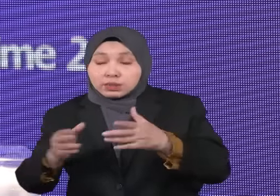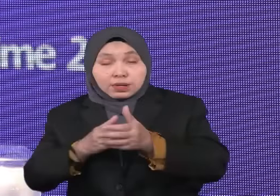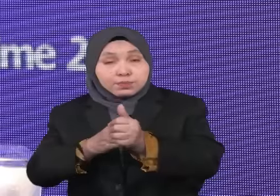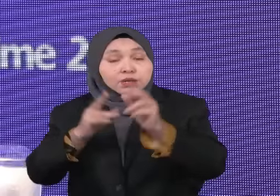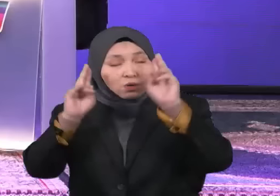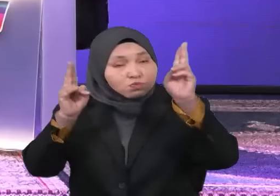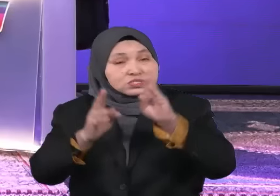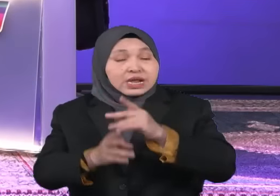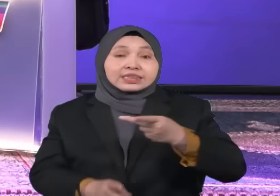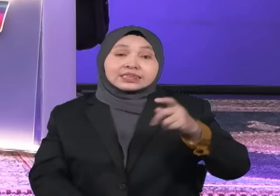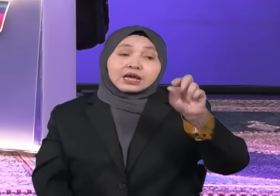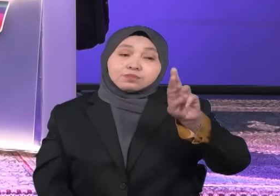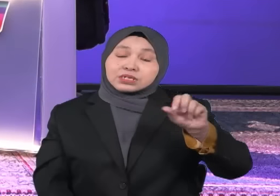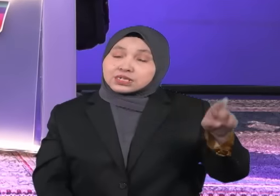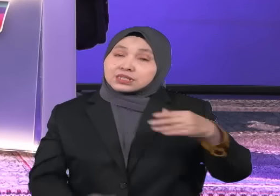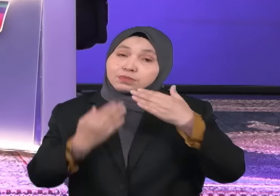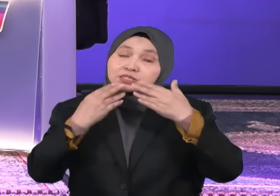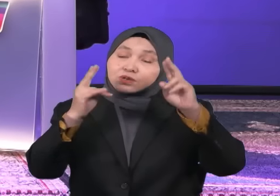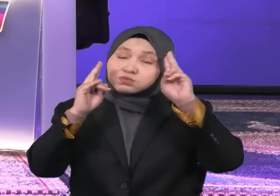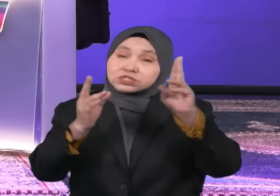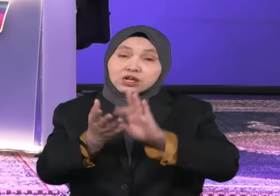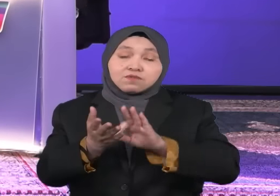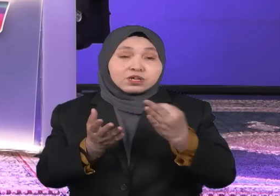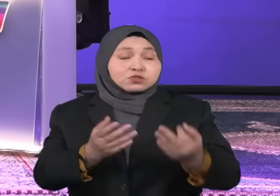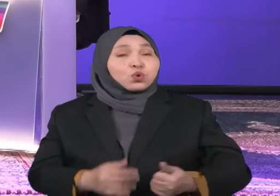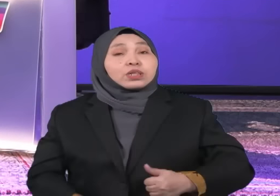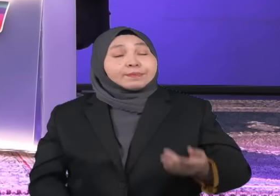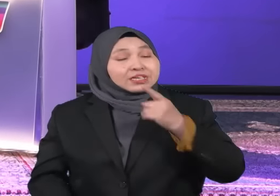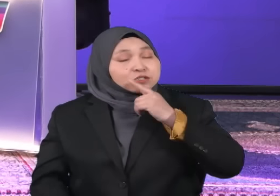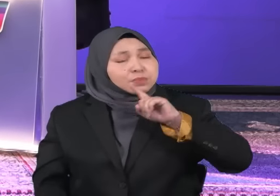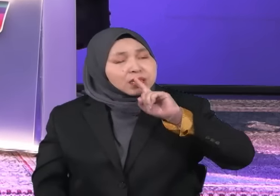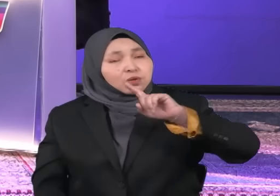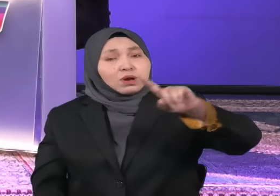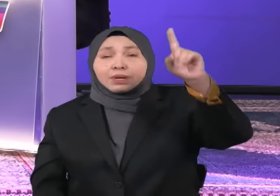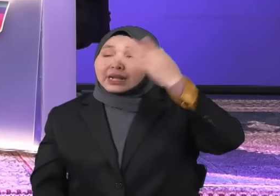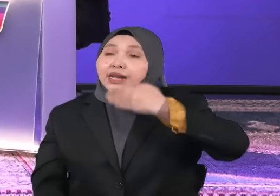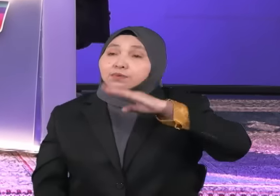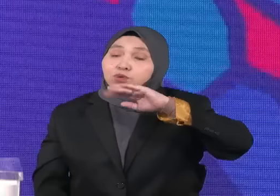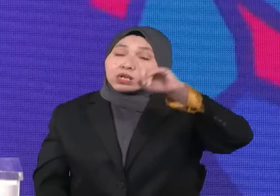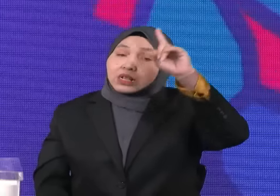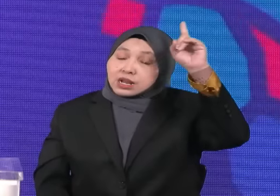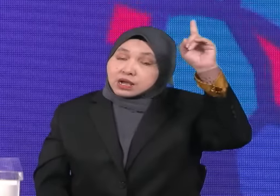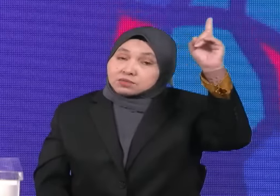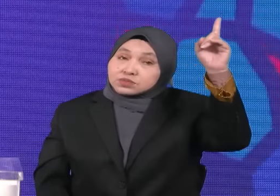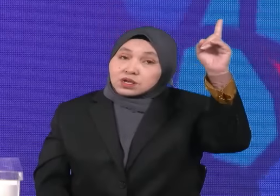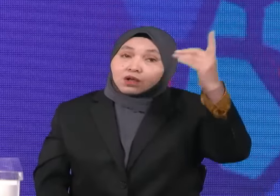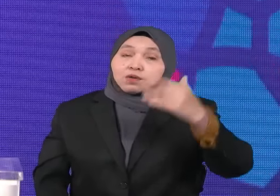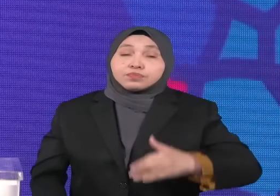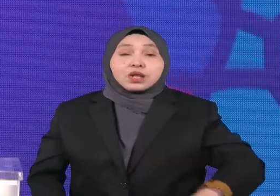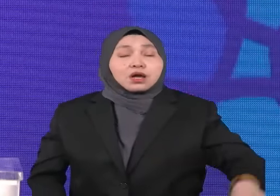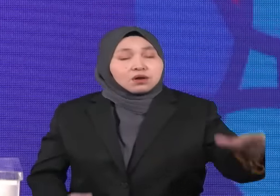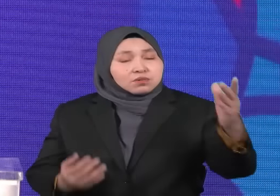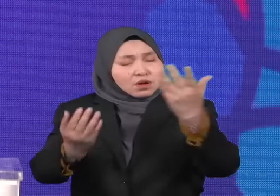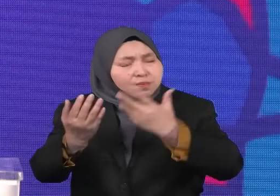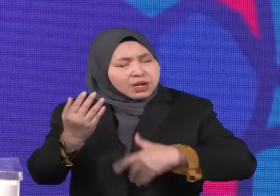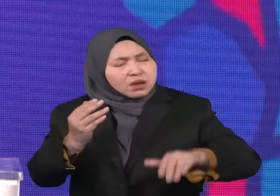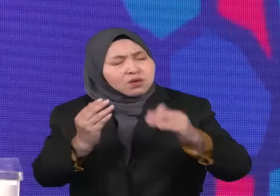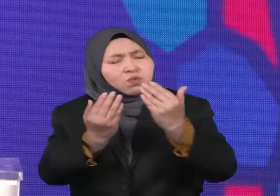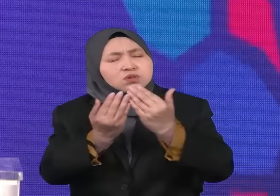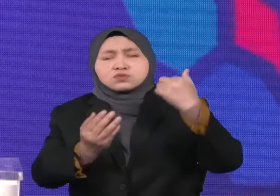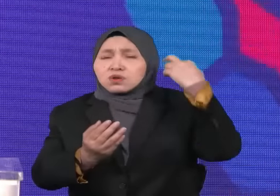Ustaz Tarmizi Abdul Rahman. Silakan. Terima kasih Fadhil Ustaz Fazrul. Bismillahirrahmanirrahim. Alhamdulillah Rabbil Alamin, wassalatu wassalamu ala Rasulillah wa ala alihi